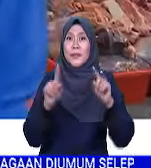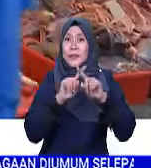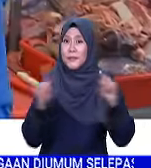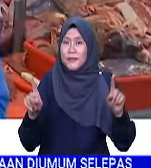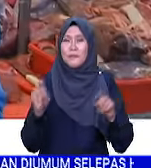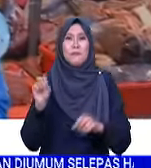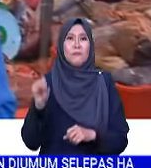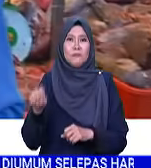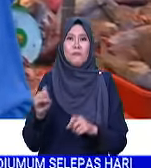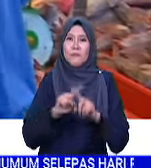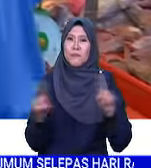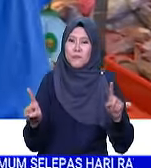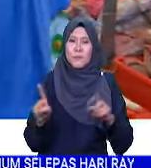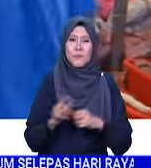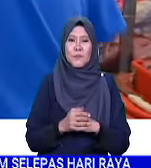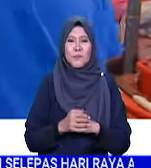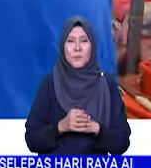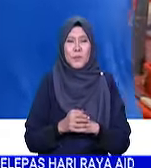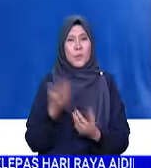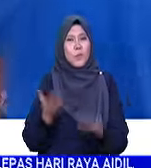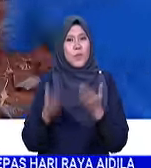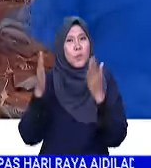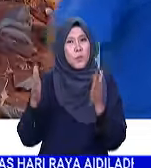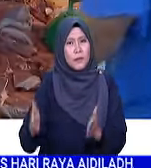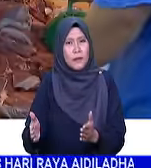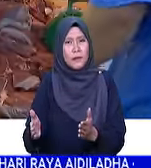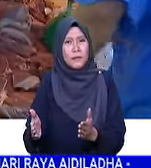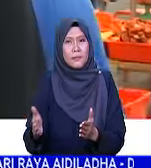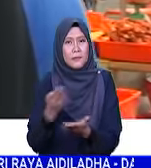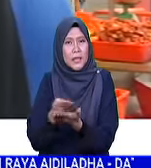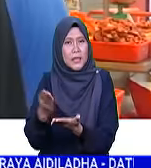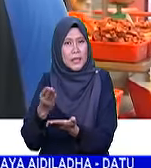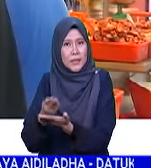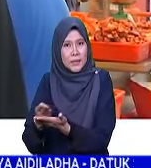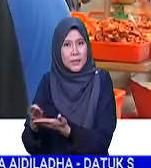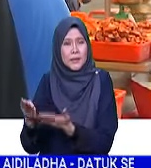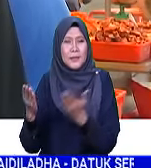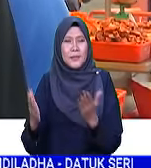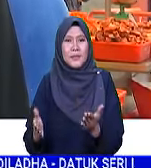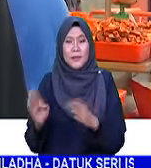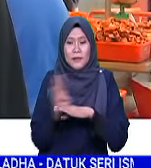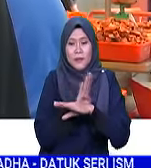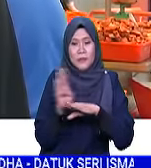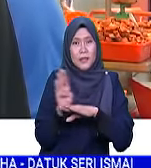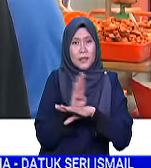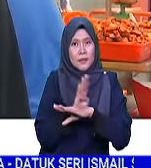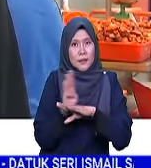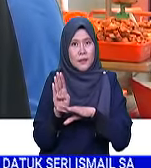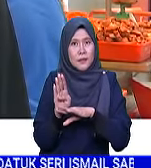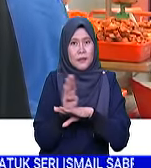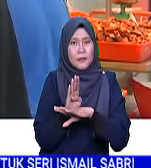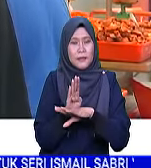dia memang ketara lah. Sama ada pengunjung ataupun peniaga memang